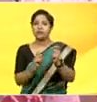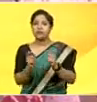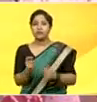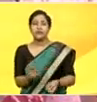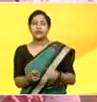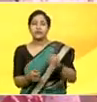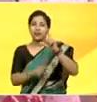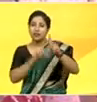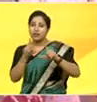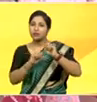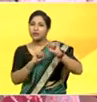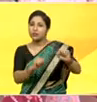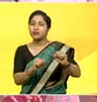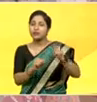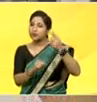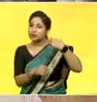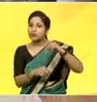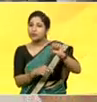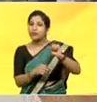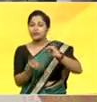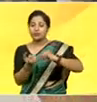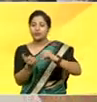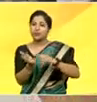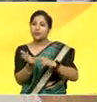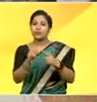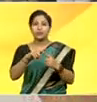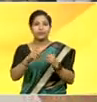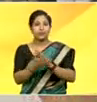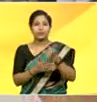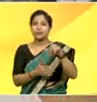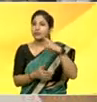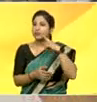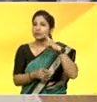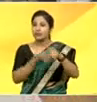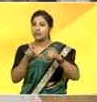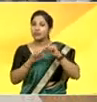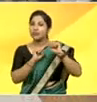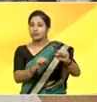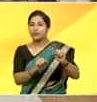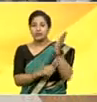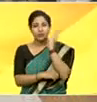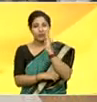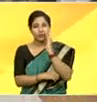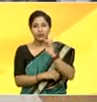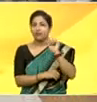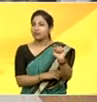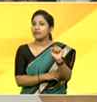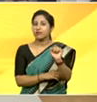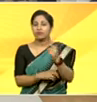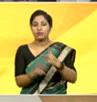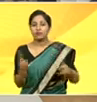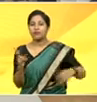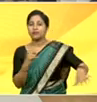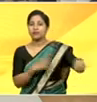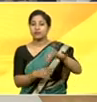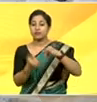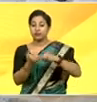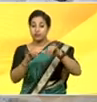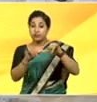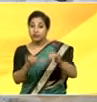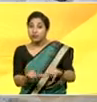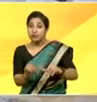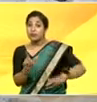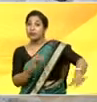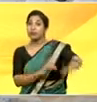सीधा कनो बोल बुहा मनावे 29 जन जहाँ दिसमरिया मरंग हुदो सांतल हुलका